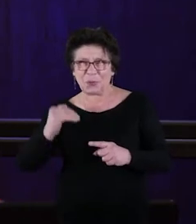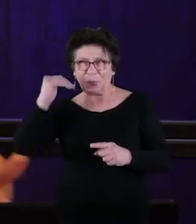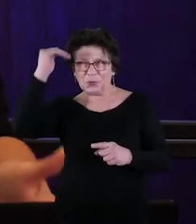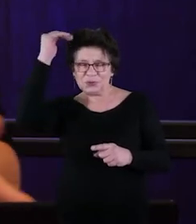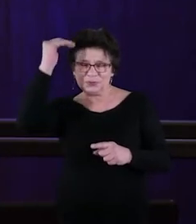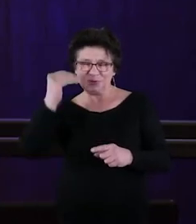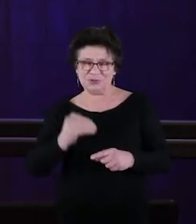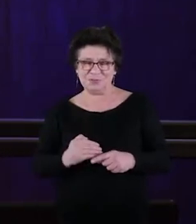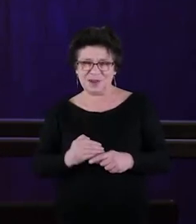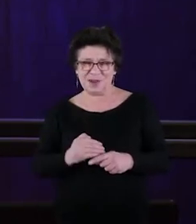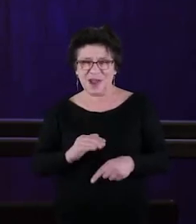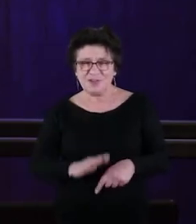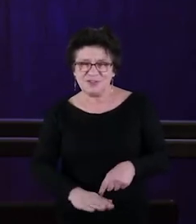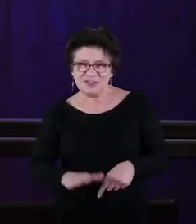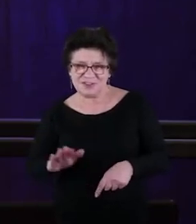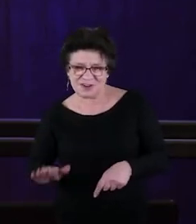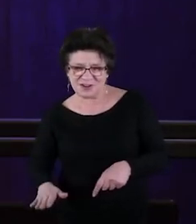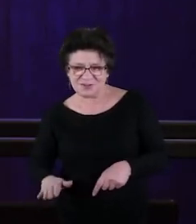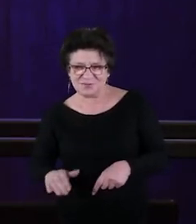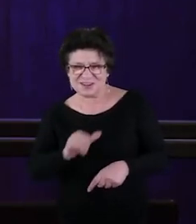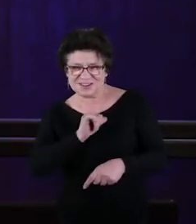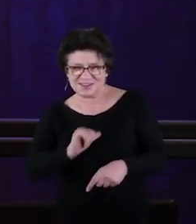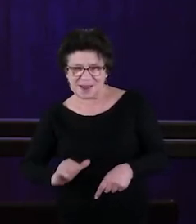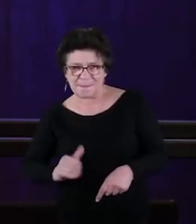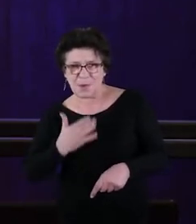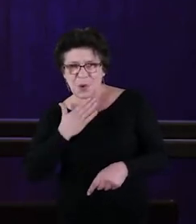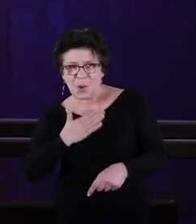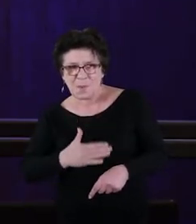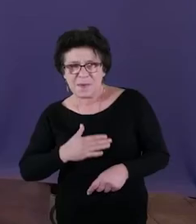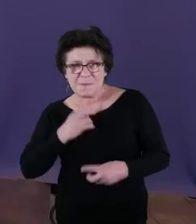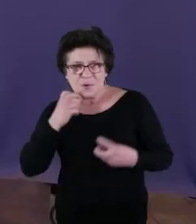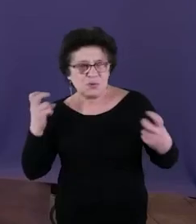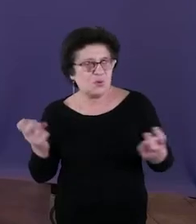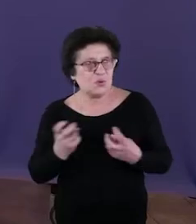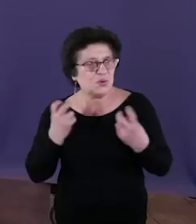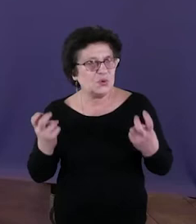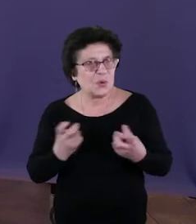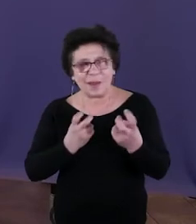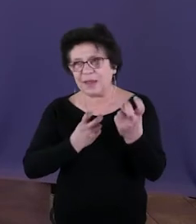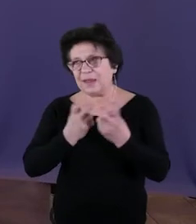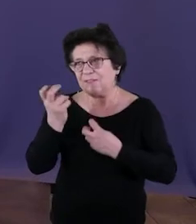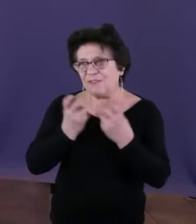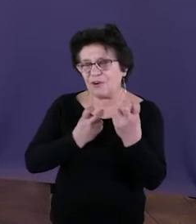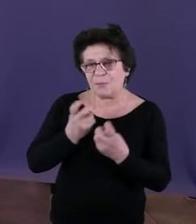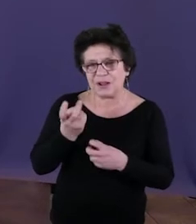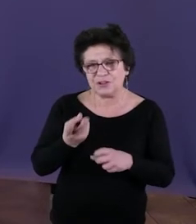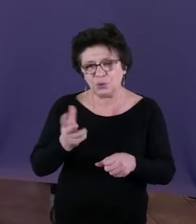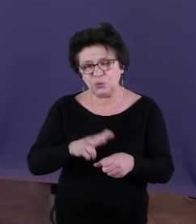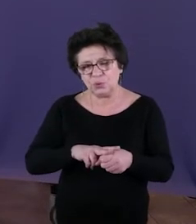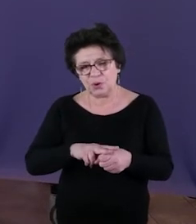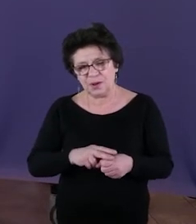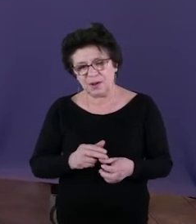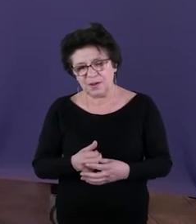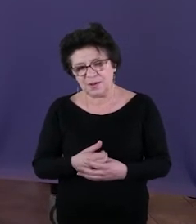i Wyprowadzali na manowce i sami szukać takich informacji które